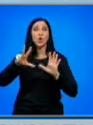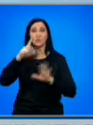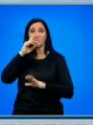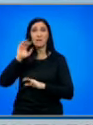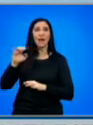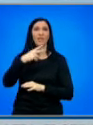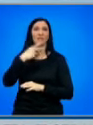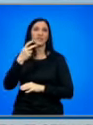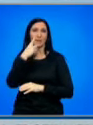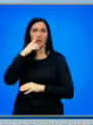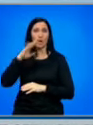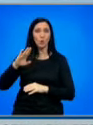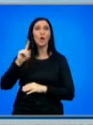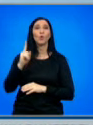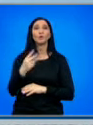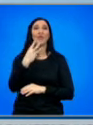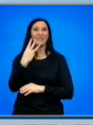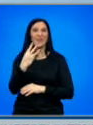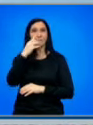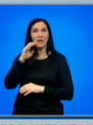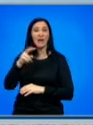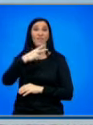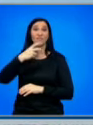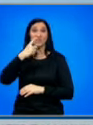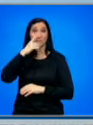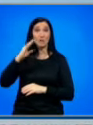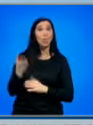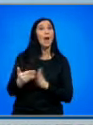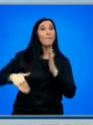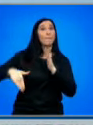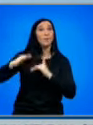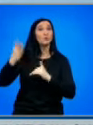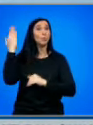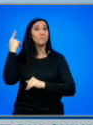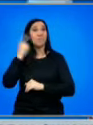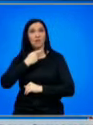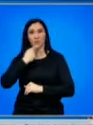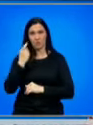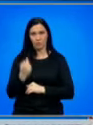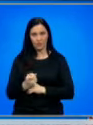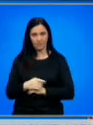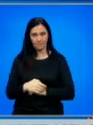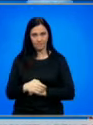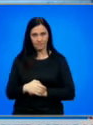лева, което е с 3 милиарда и 200 милиона повече от миналата година.